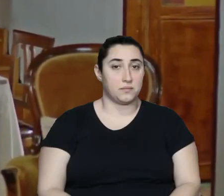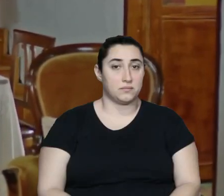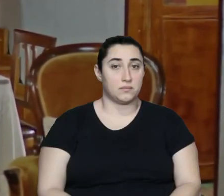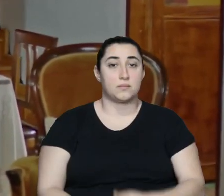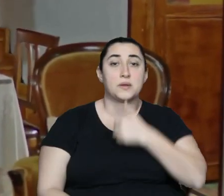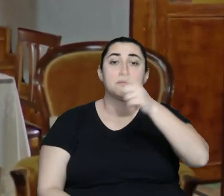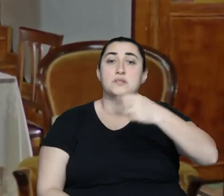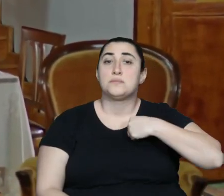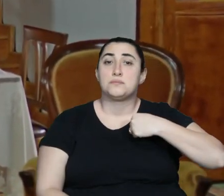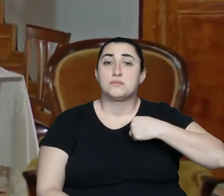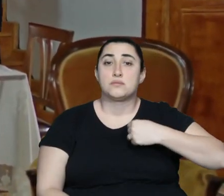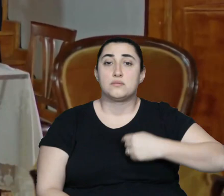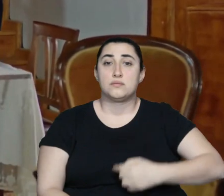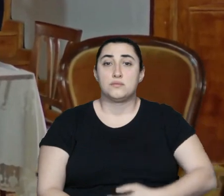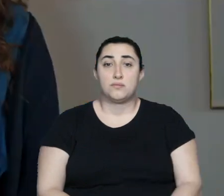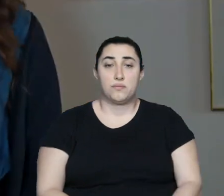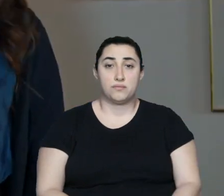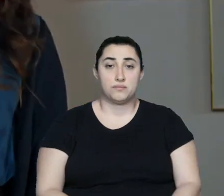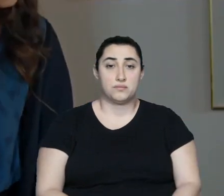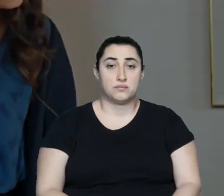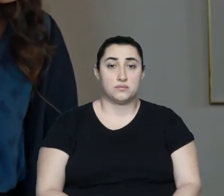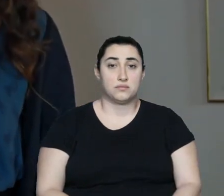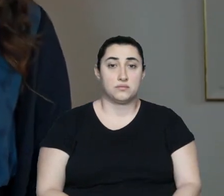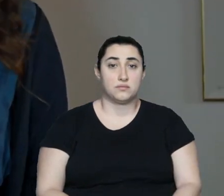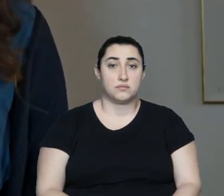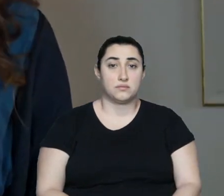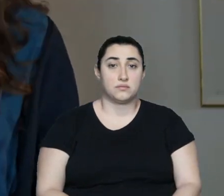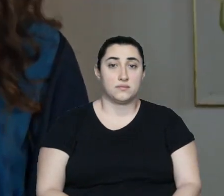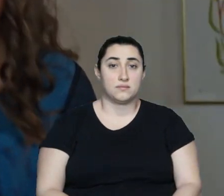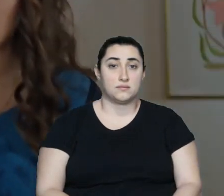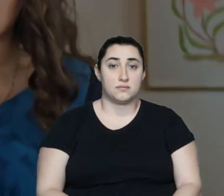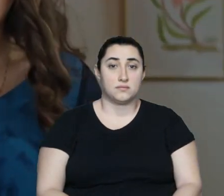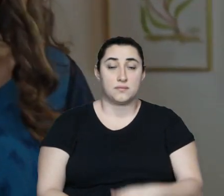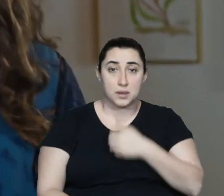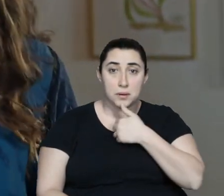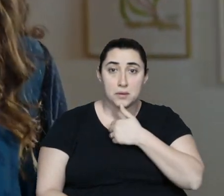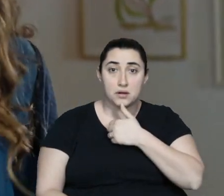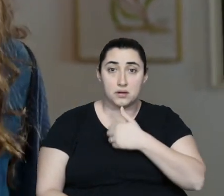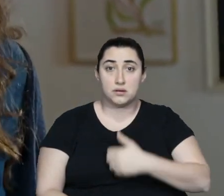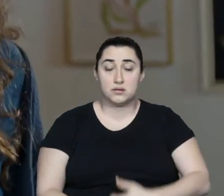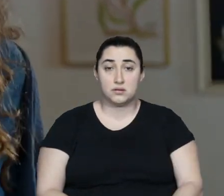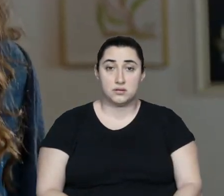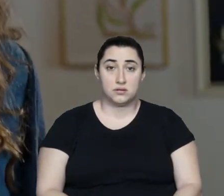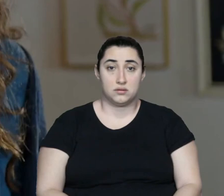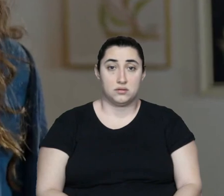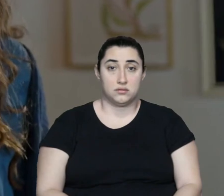Baba sen beni neyi... Bakınıyor sağına soluna. Baba!